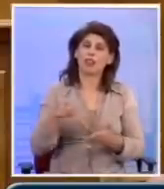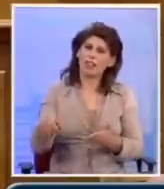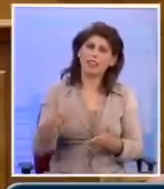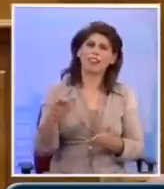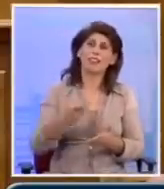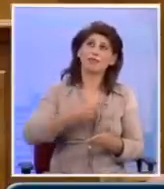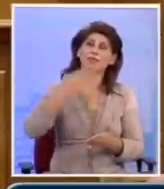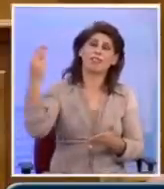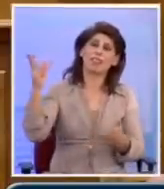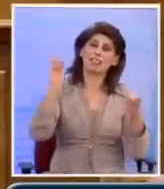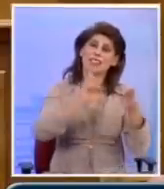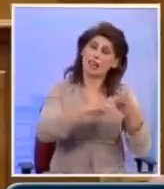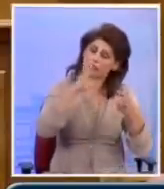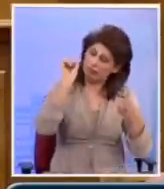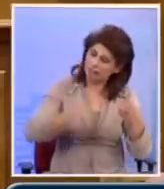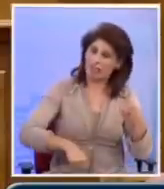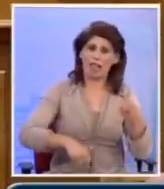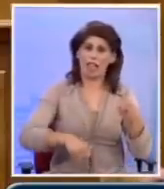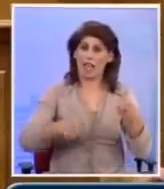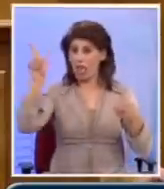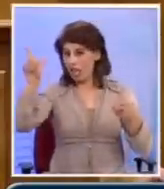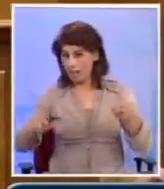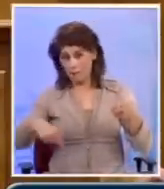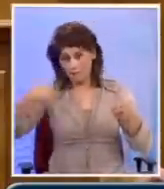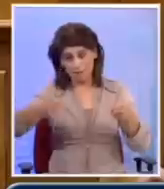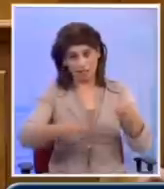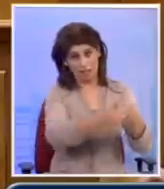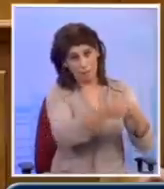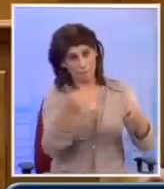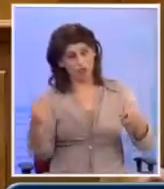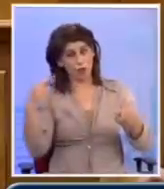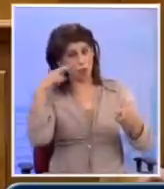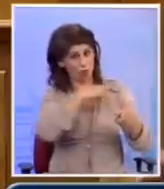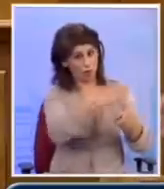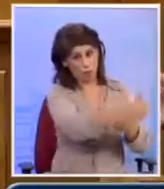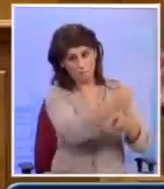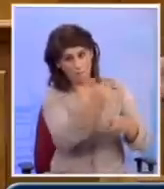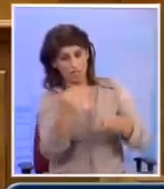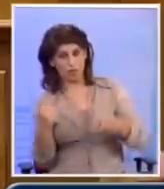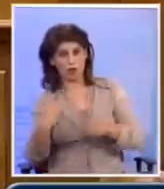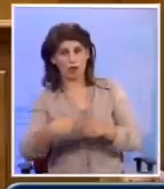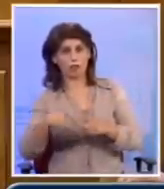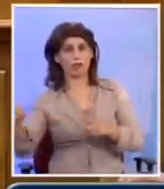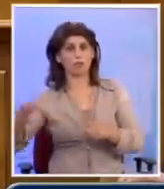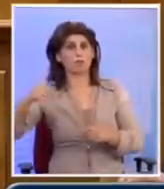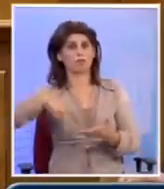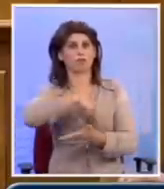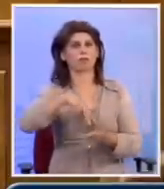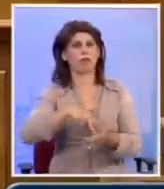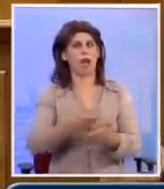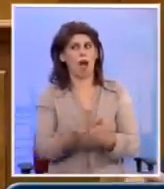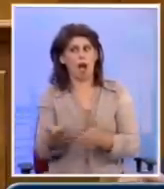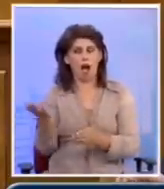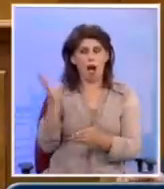την φοβερή συνάντηση. Ναι, διότι εσείς μετά, μόλις επέστρεψε τότε πρωθυπουργός, εσείς ήσασταν από τους πρωταγωνιστές του παρασκηνίου